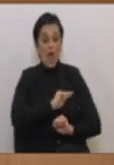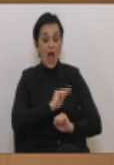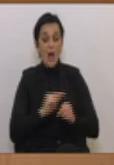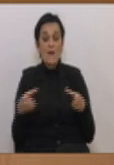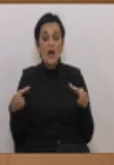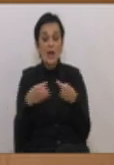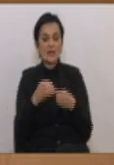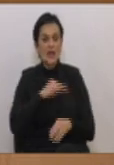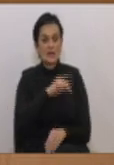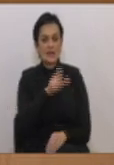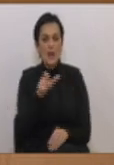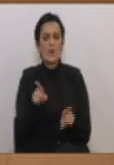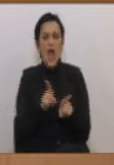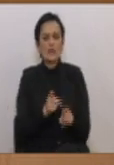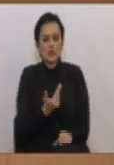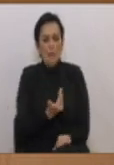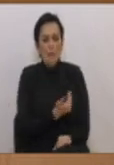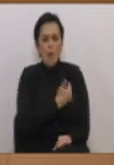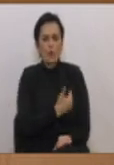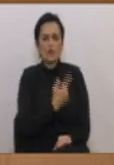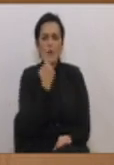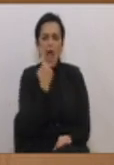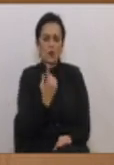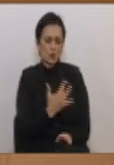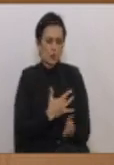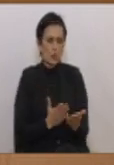თანამშრომლები ასე მონდომებით, ასე ერთგულად